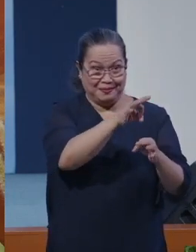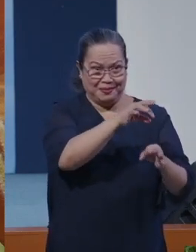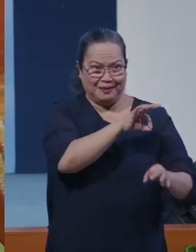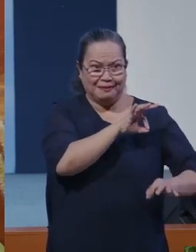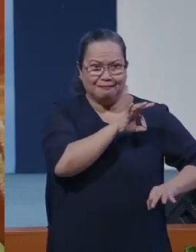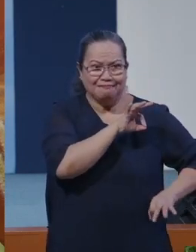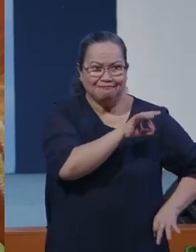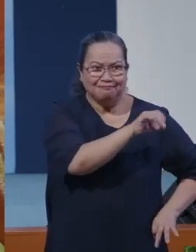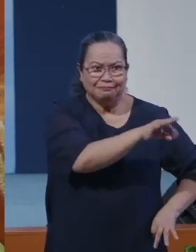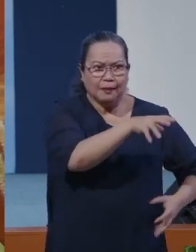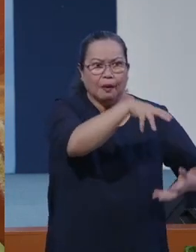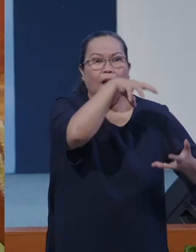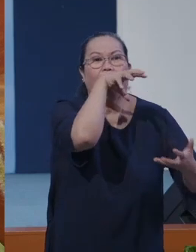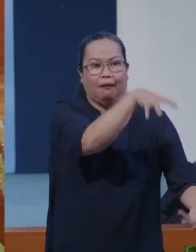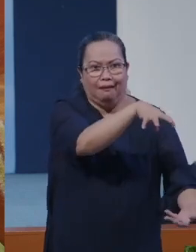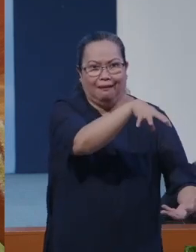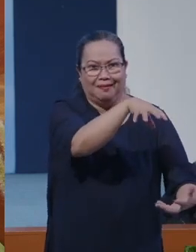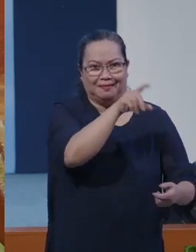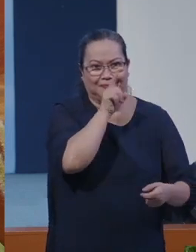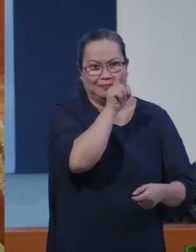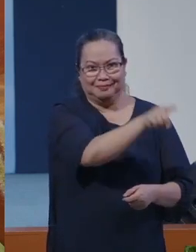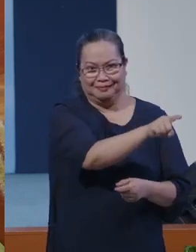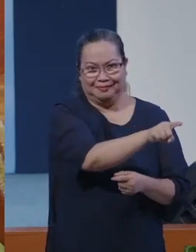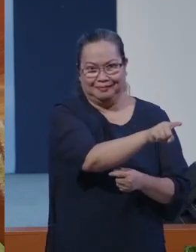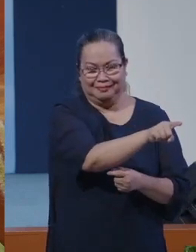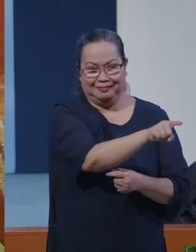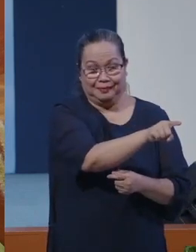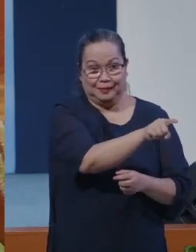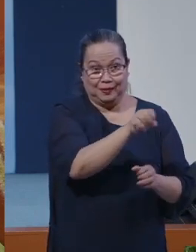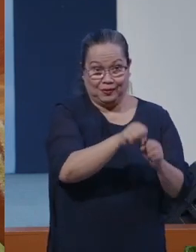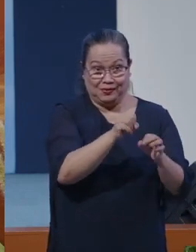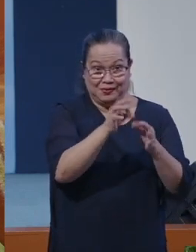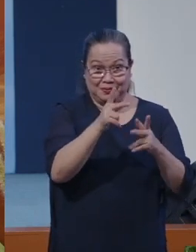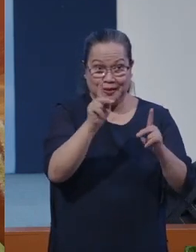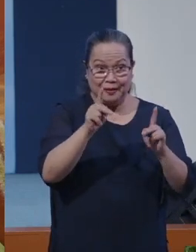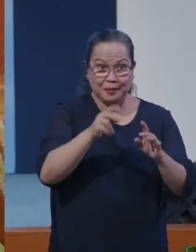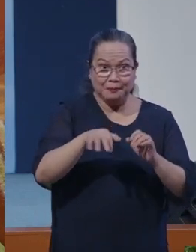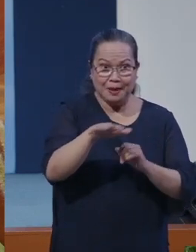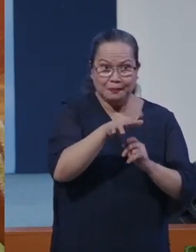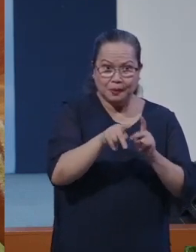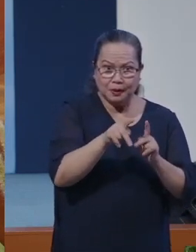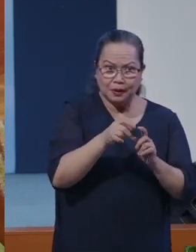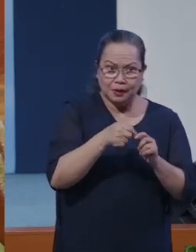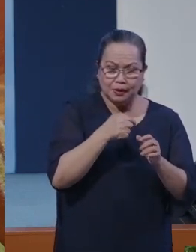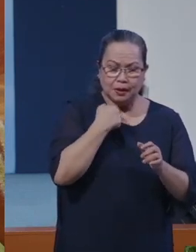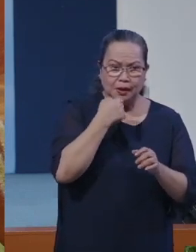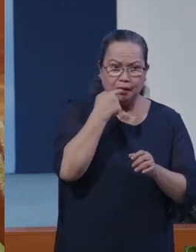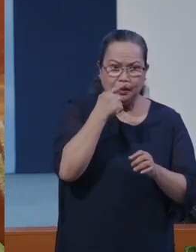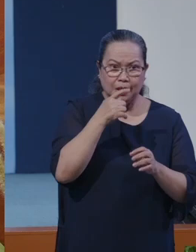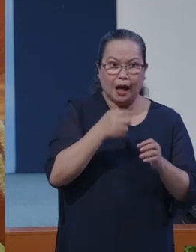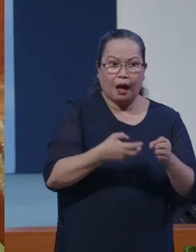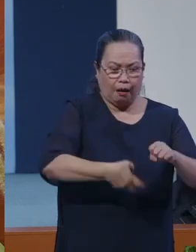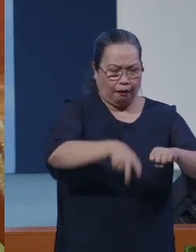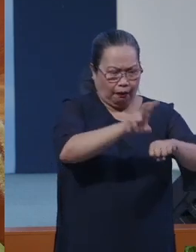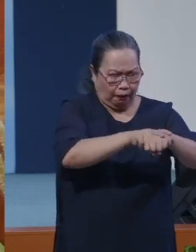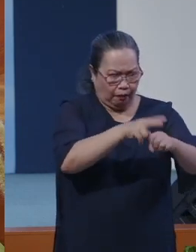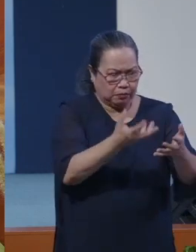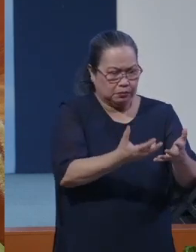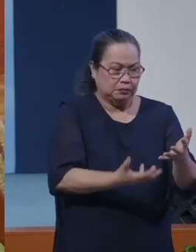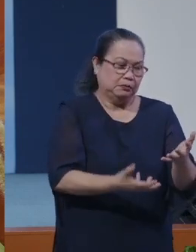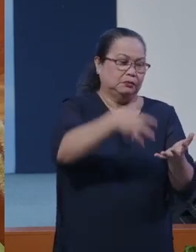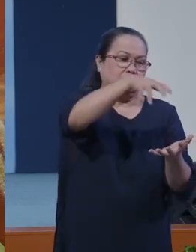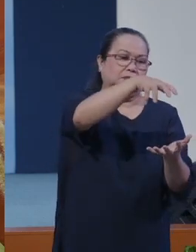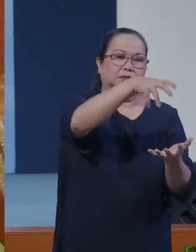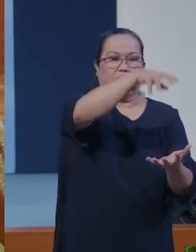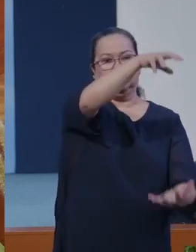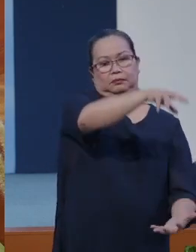pwedeng i-lay up. In fact, ang ginagawa siguro ng karamihan doon ay iniimbak ang kanilang